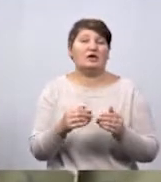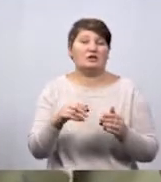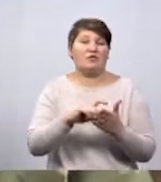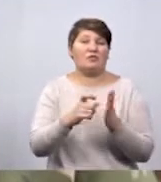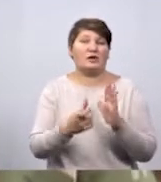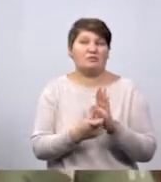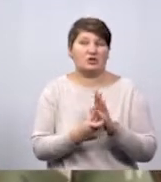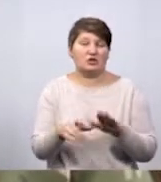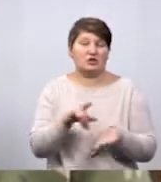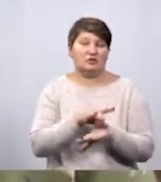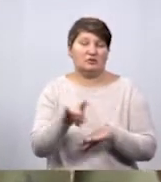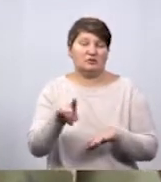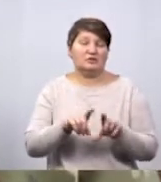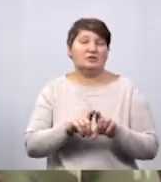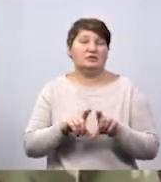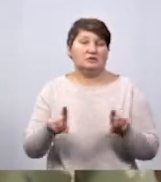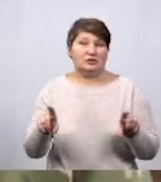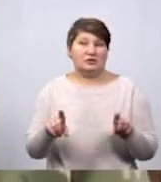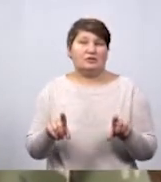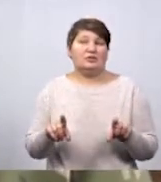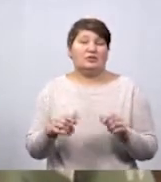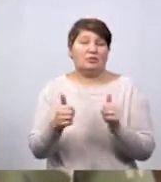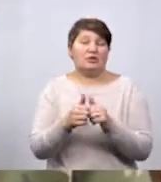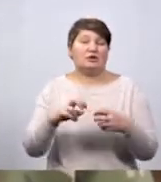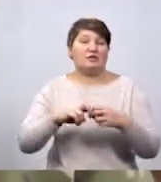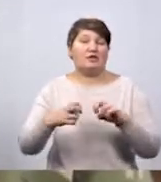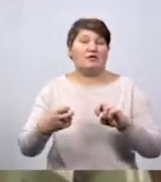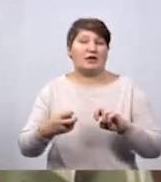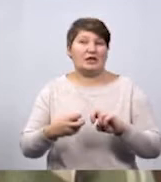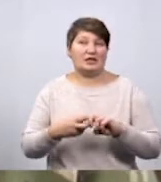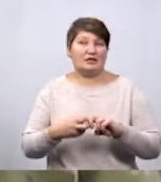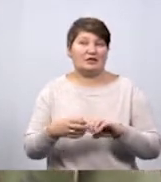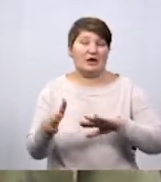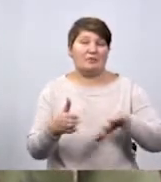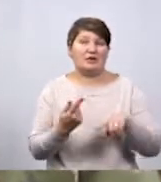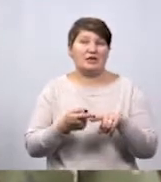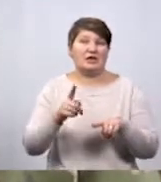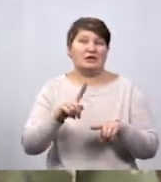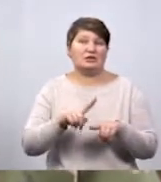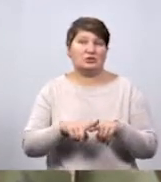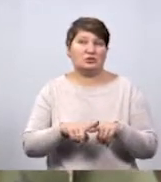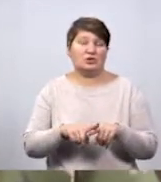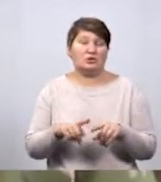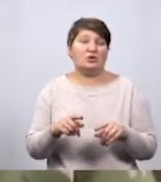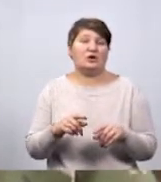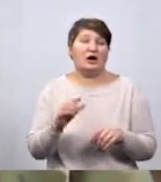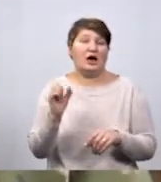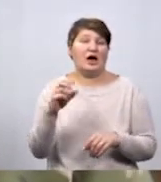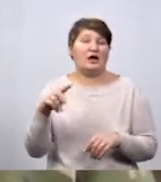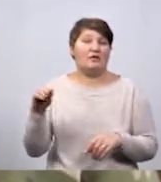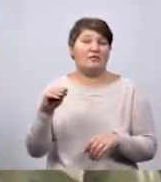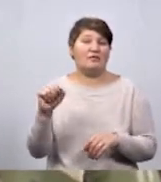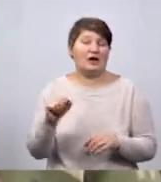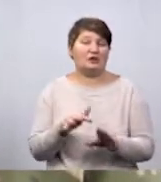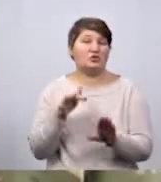на військовому об'єкті поблизу міста Івано-Франківська, після чого спецпідрозділ «Альфа» штурмував